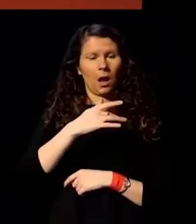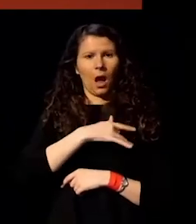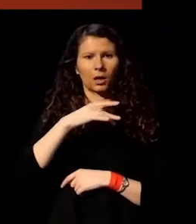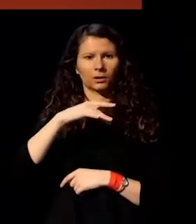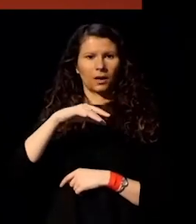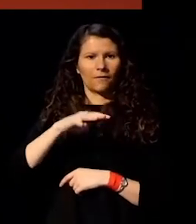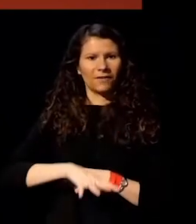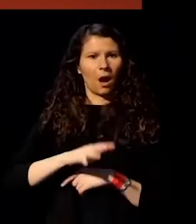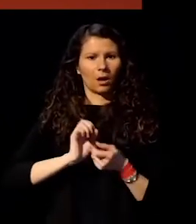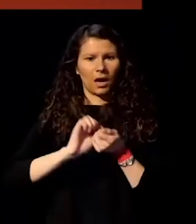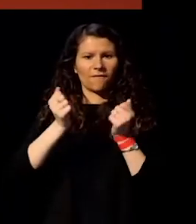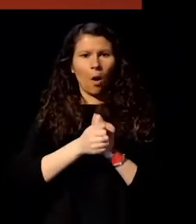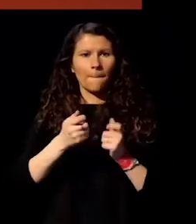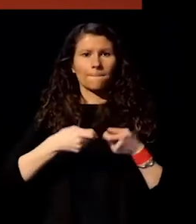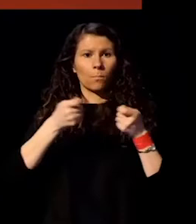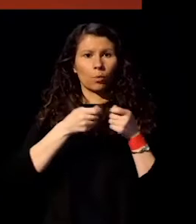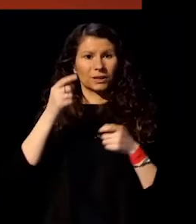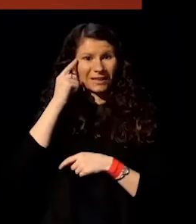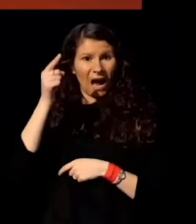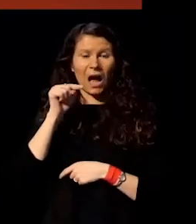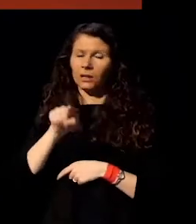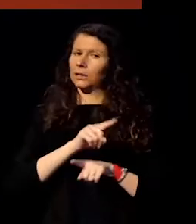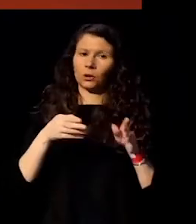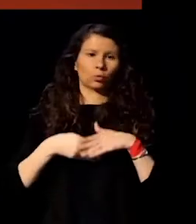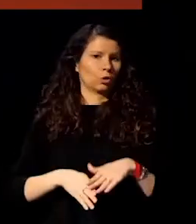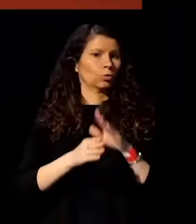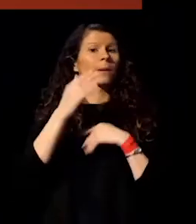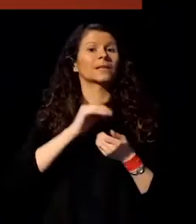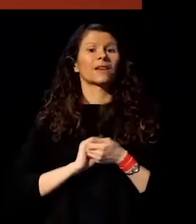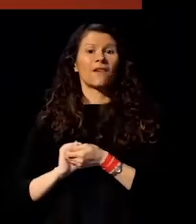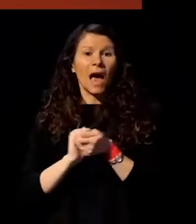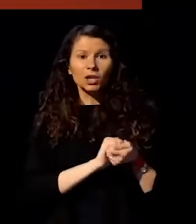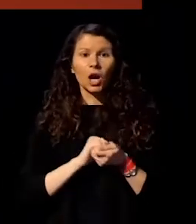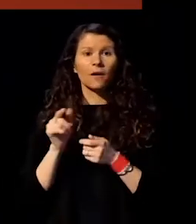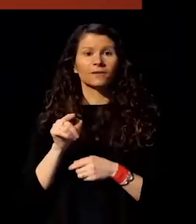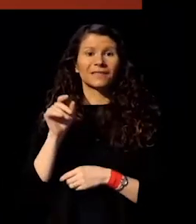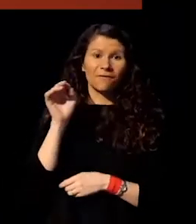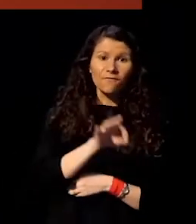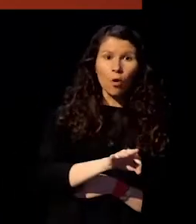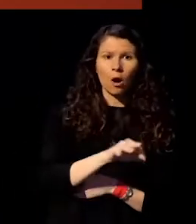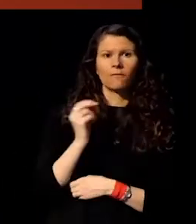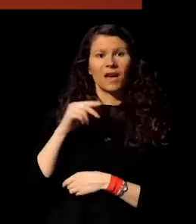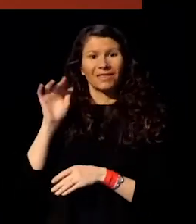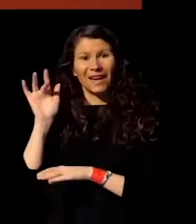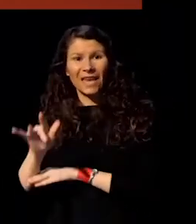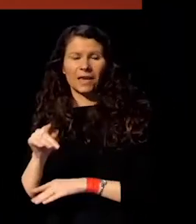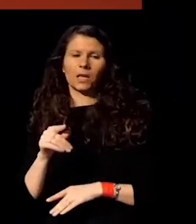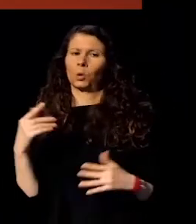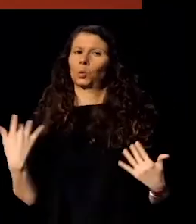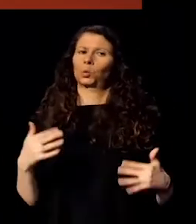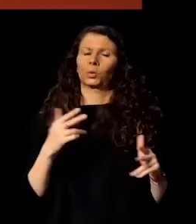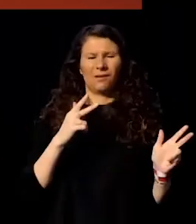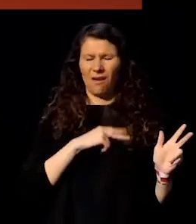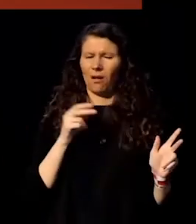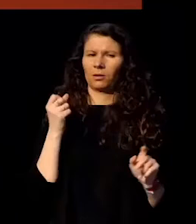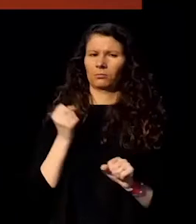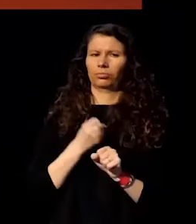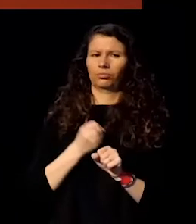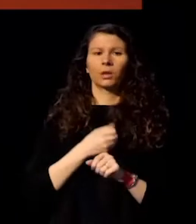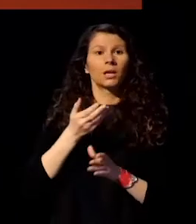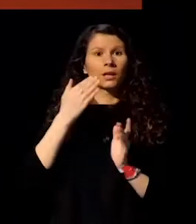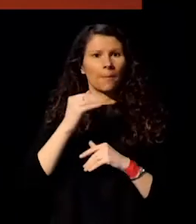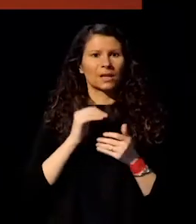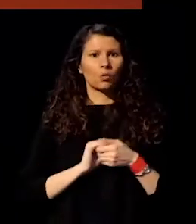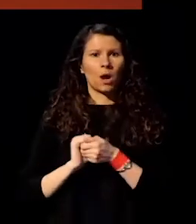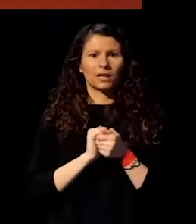nicht unterstützt haben. Das war übrigens eine Zeit, als die Gewerkschaften noch dafür waren. Das war eine ehrliche Schlacht. Ich weiß noch, dass wir da mit dem